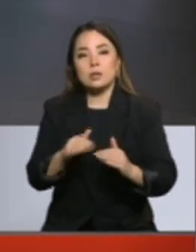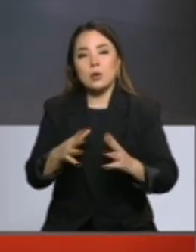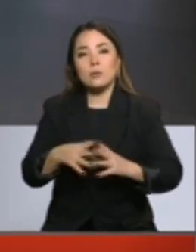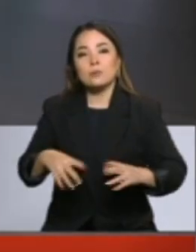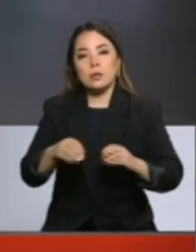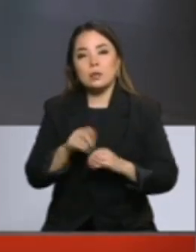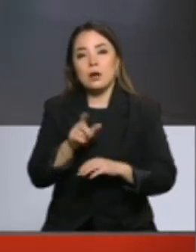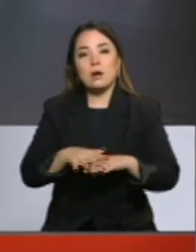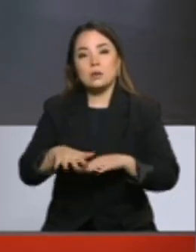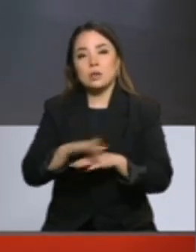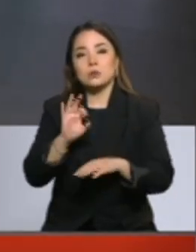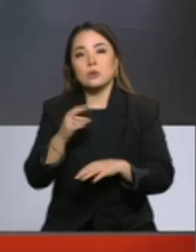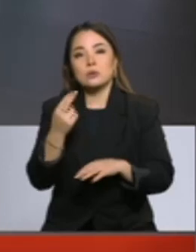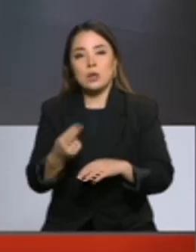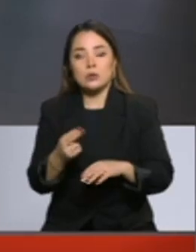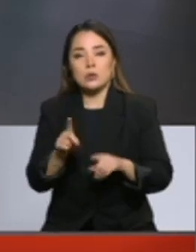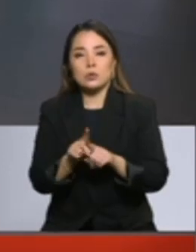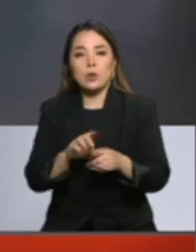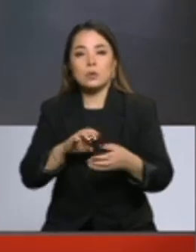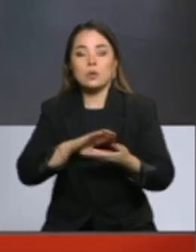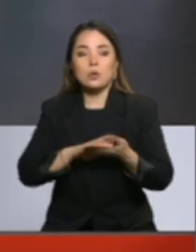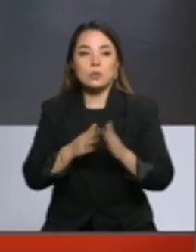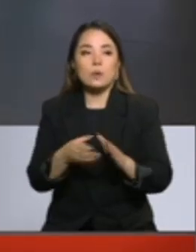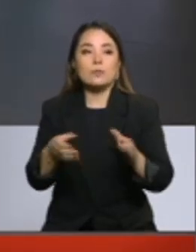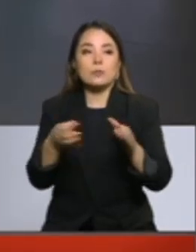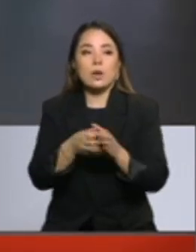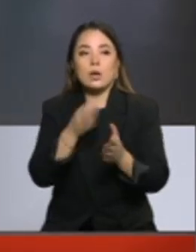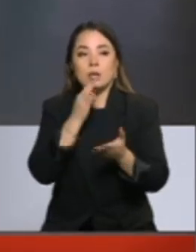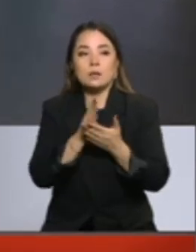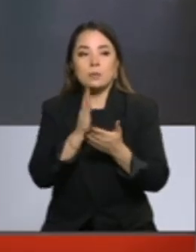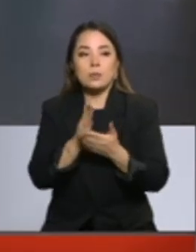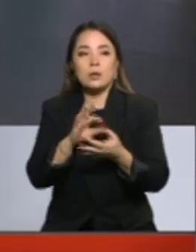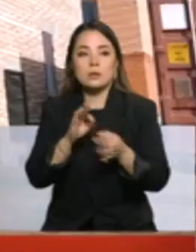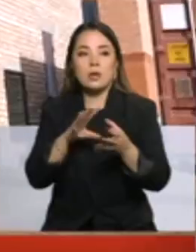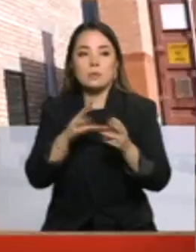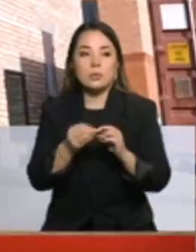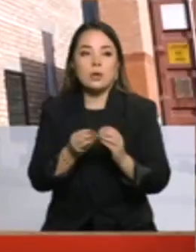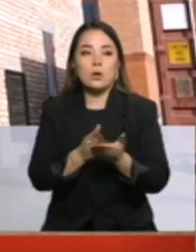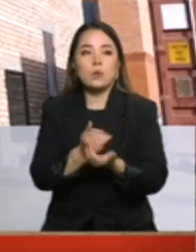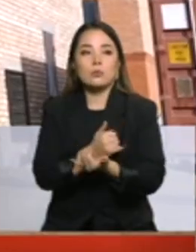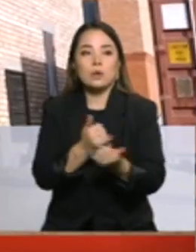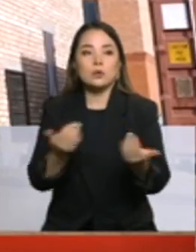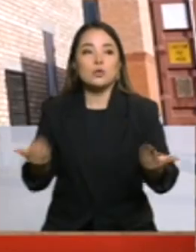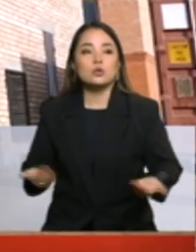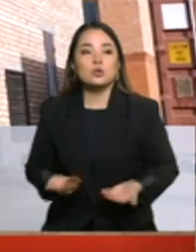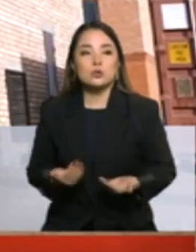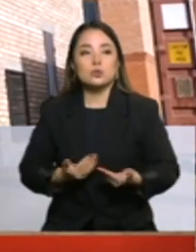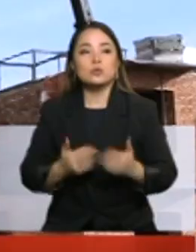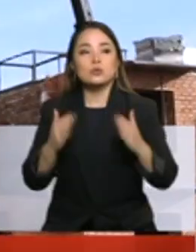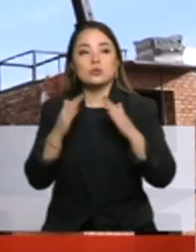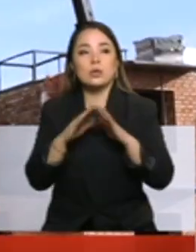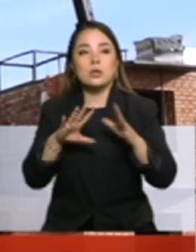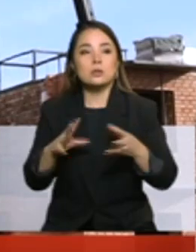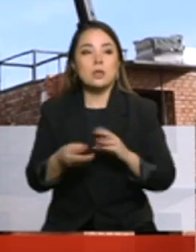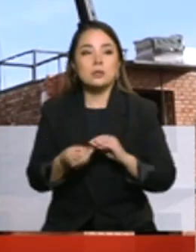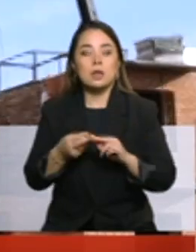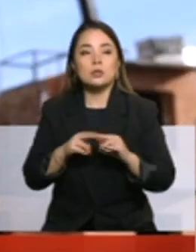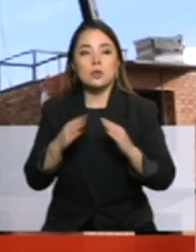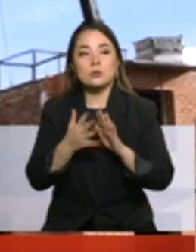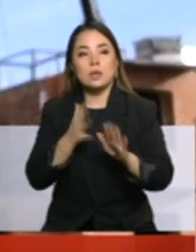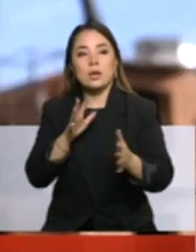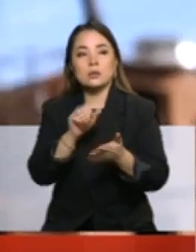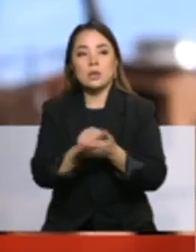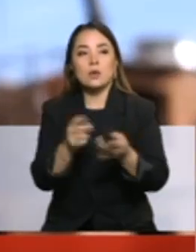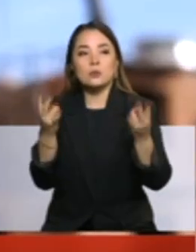мен халықтың әлеуметтік осал топ өкілдері бере алады. Алайда үміткерлер қалалық коммуналдық тұрғын үй қорынан баспана кезегінде тұруы